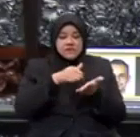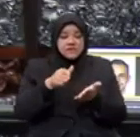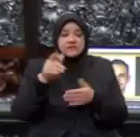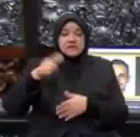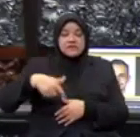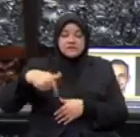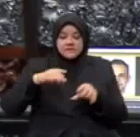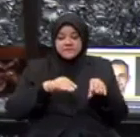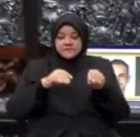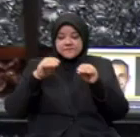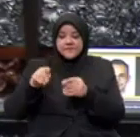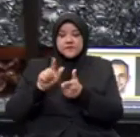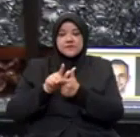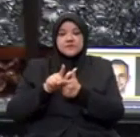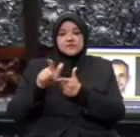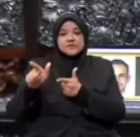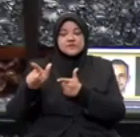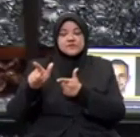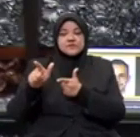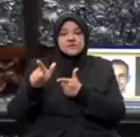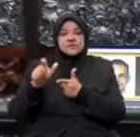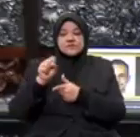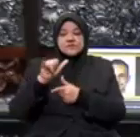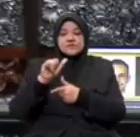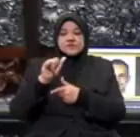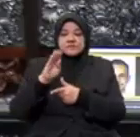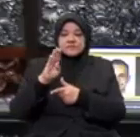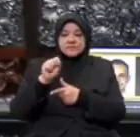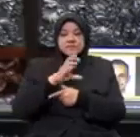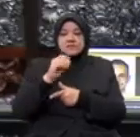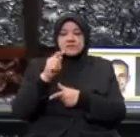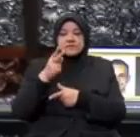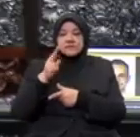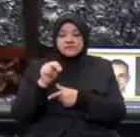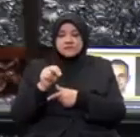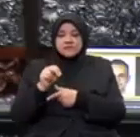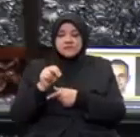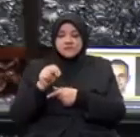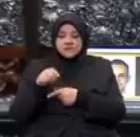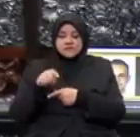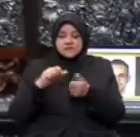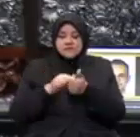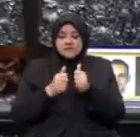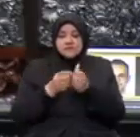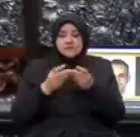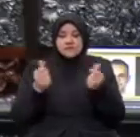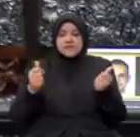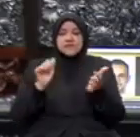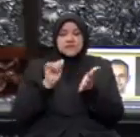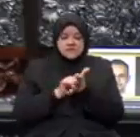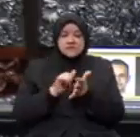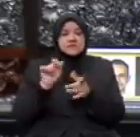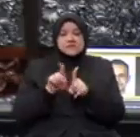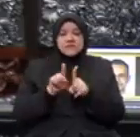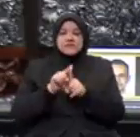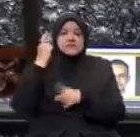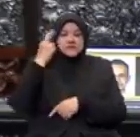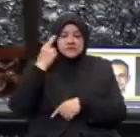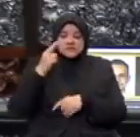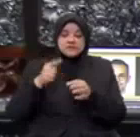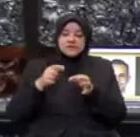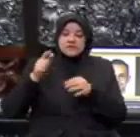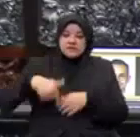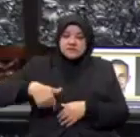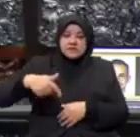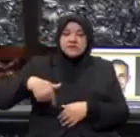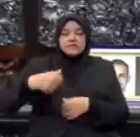kelewatan pengalihan kelulusan Syabas TNB, isu rezab tanah misalnya. Itu antara punca-punca